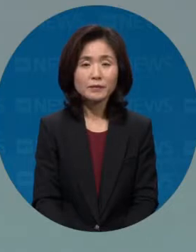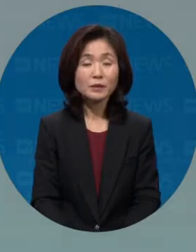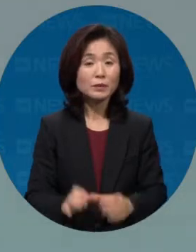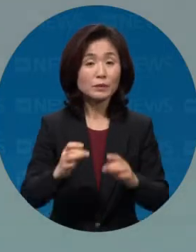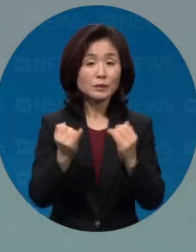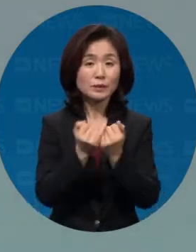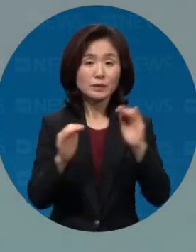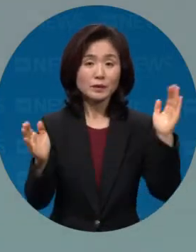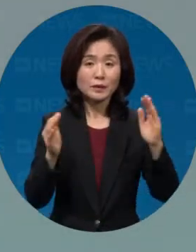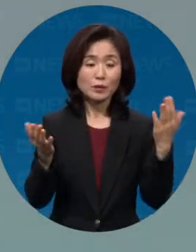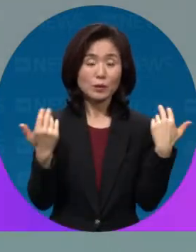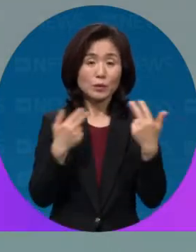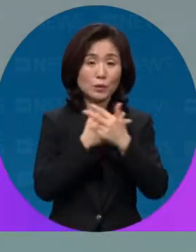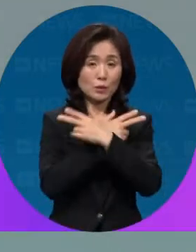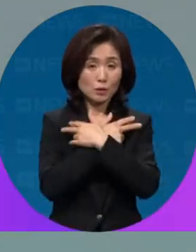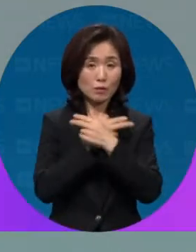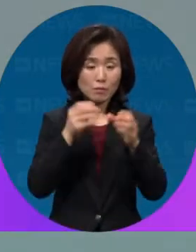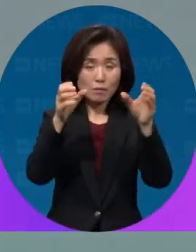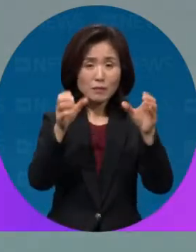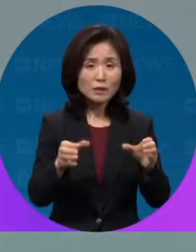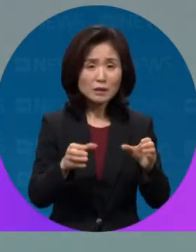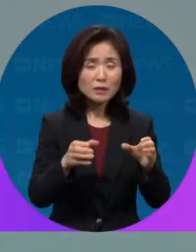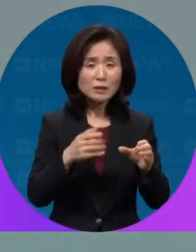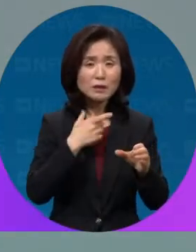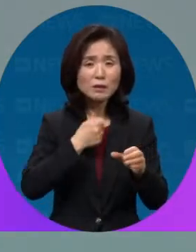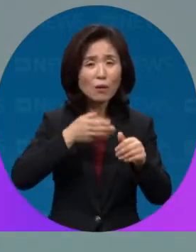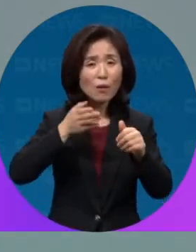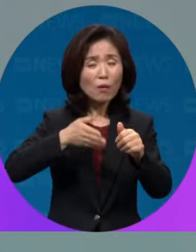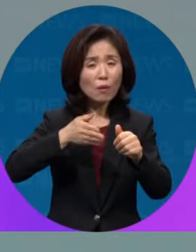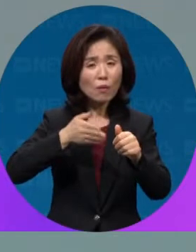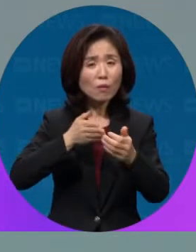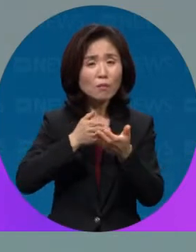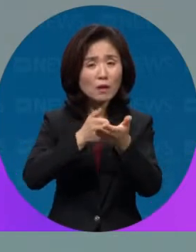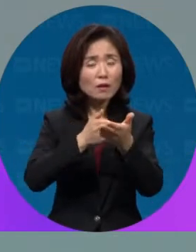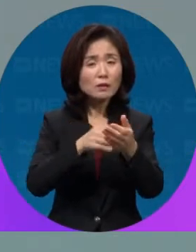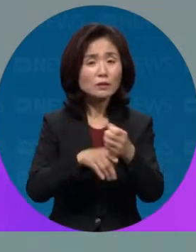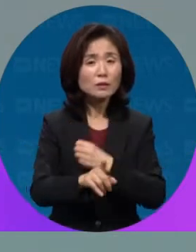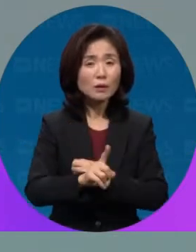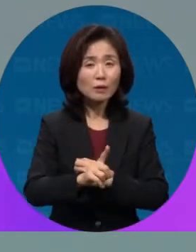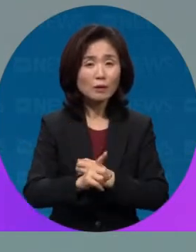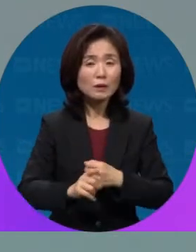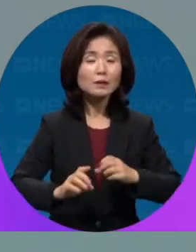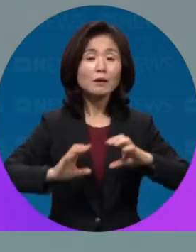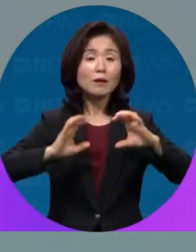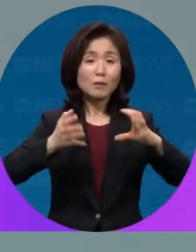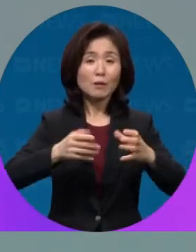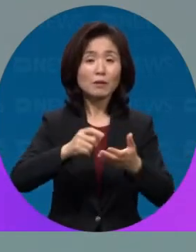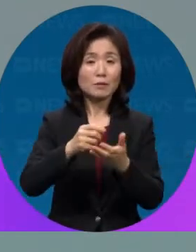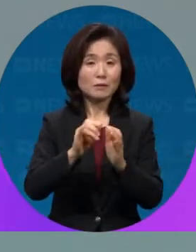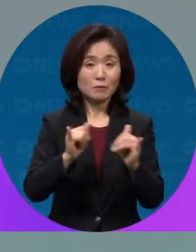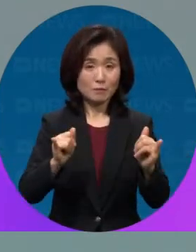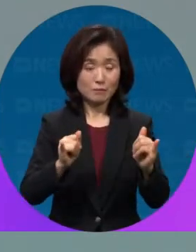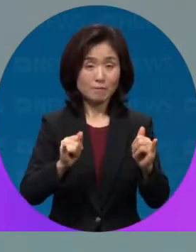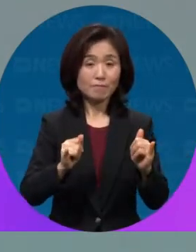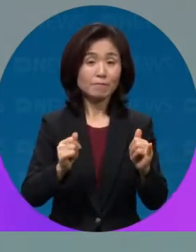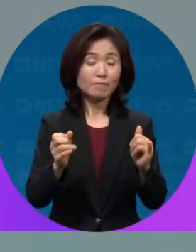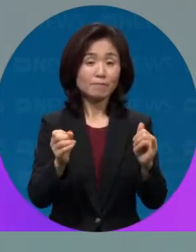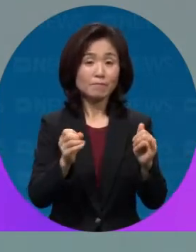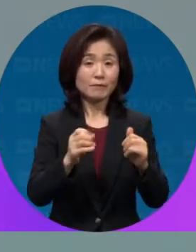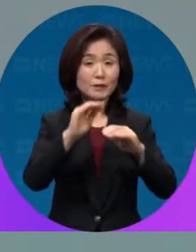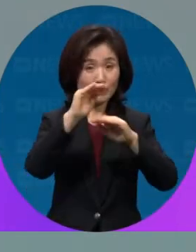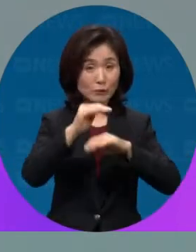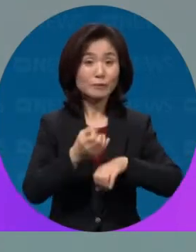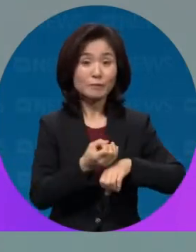네, 호주 유학생들이 교복 바지를 청원까지 해야 했던 이유가 뭘까요? 현재 글로벌 리포터와 더 자세한 이야기 나눠보시죠.